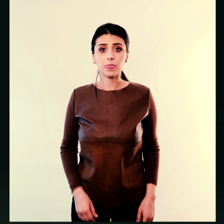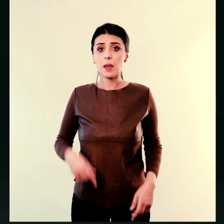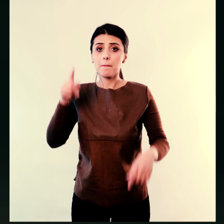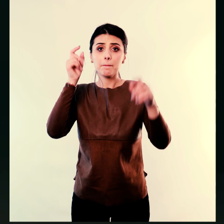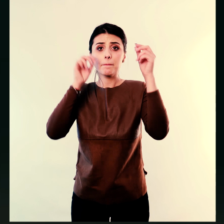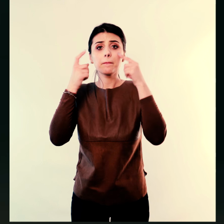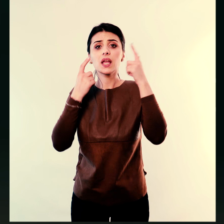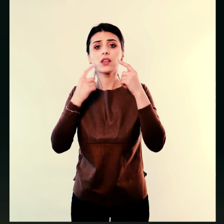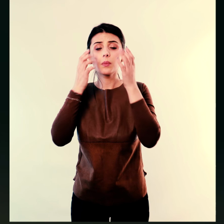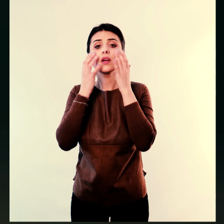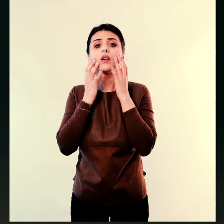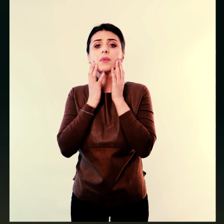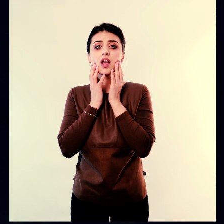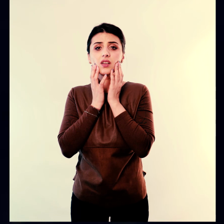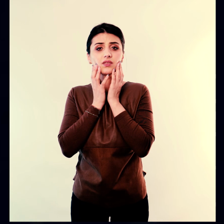Picături pe obraj,